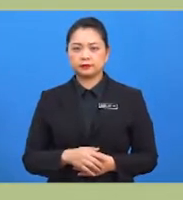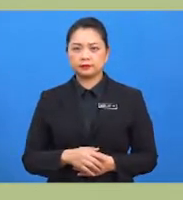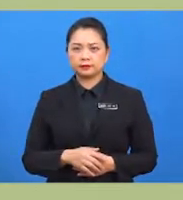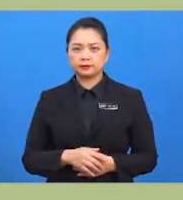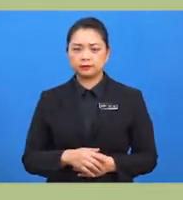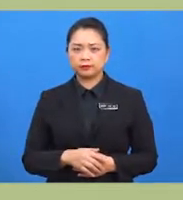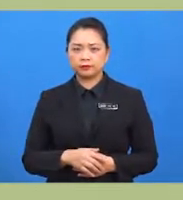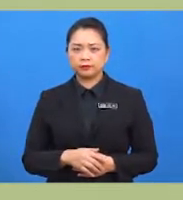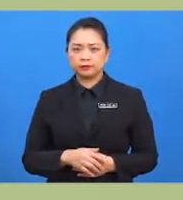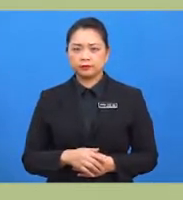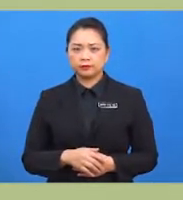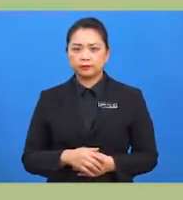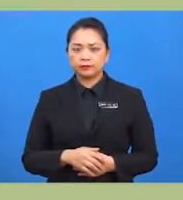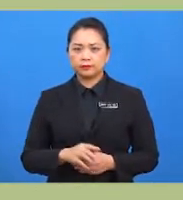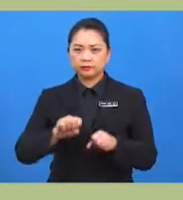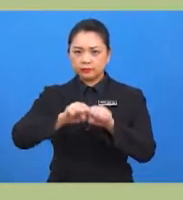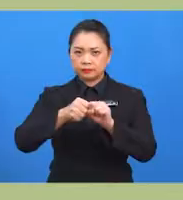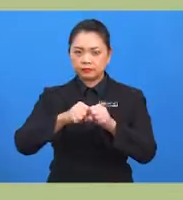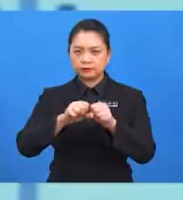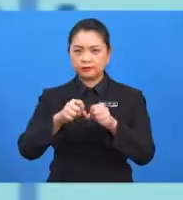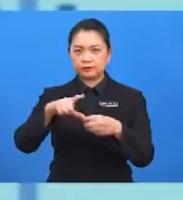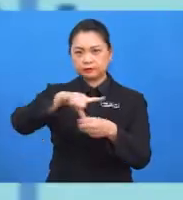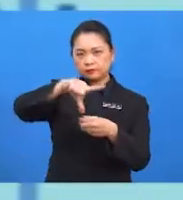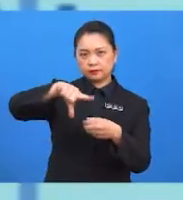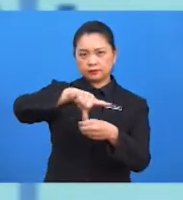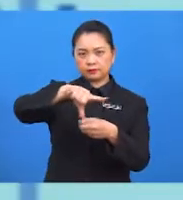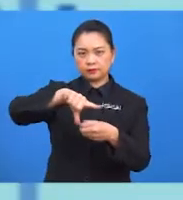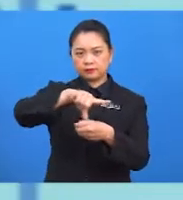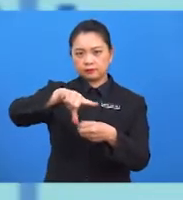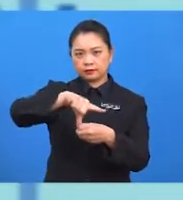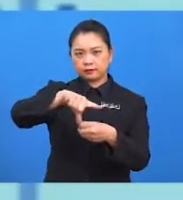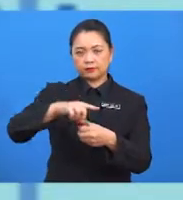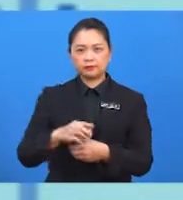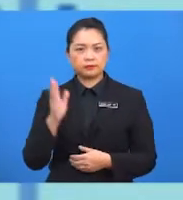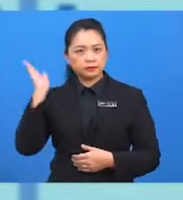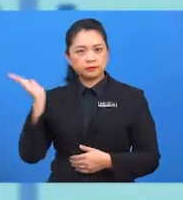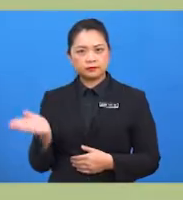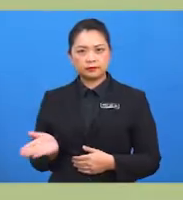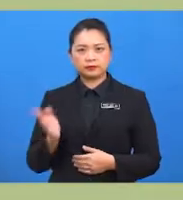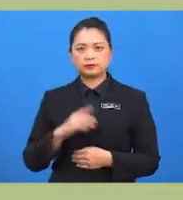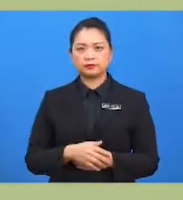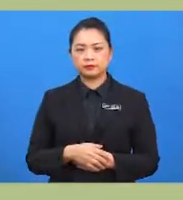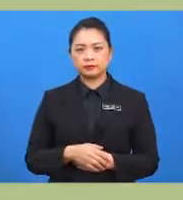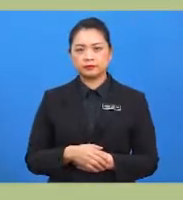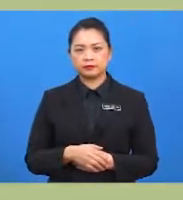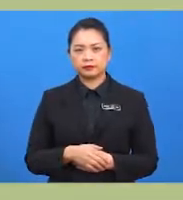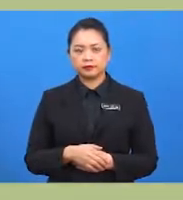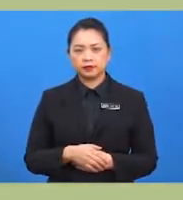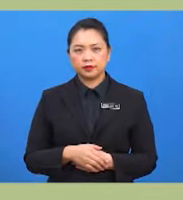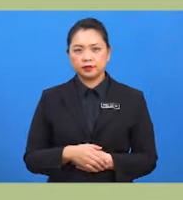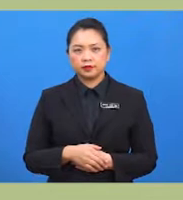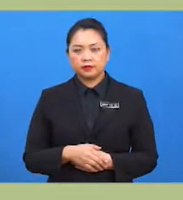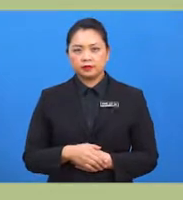supaya larutan menjadi homogen Hah inilah Dia larutan piawai